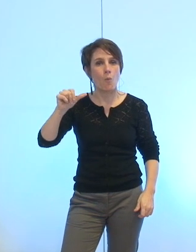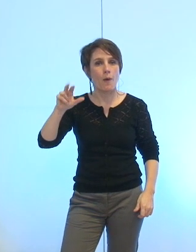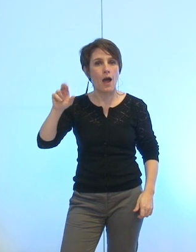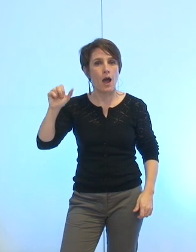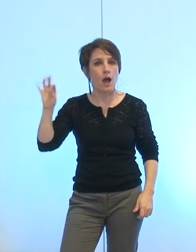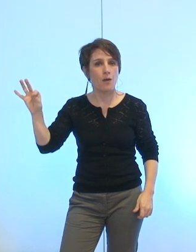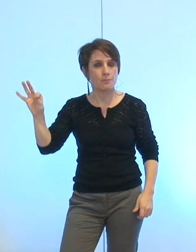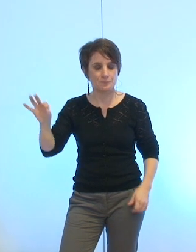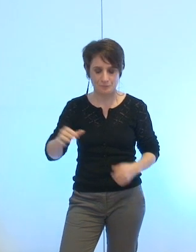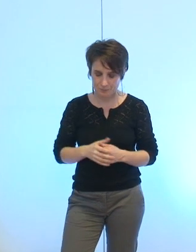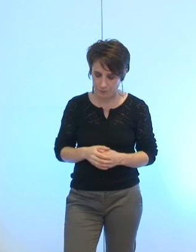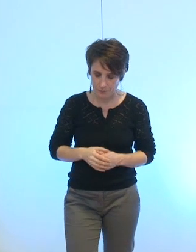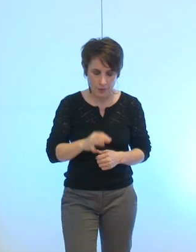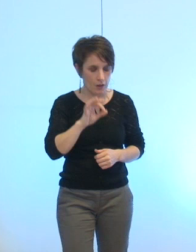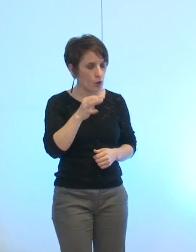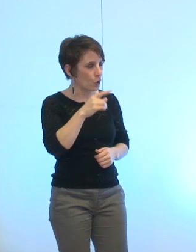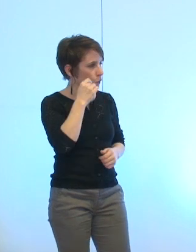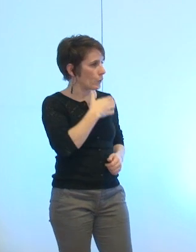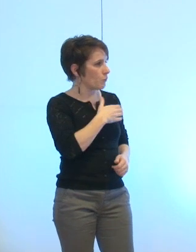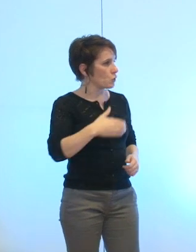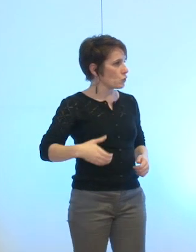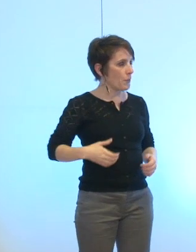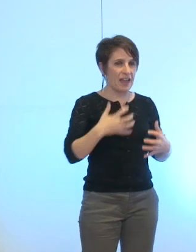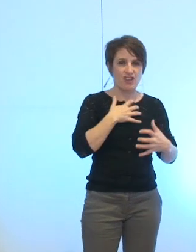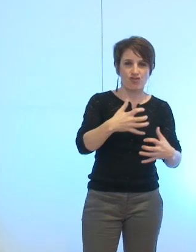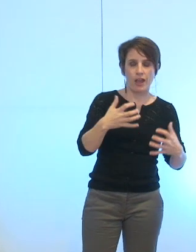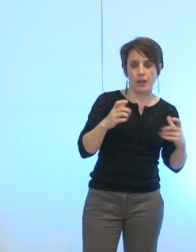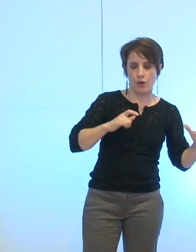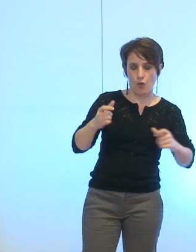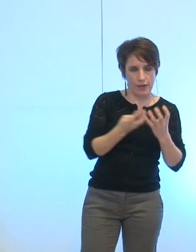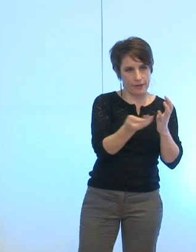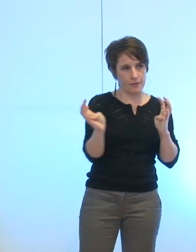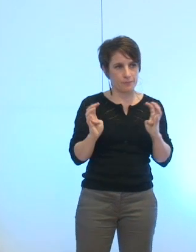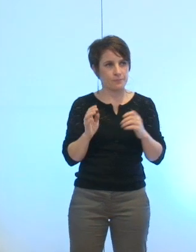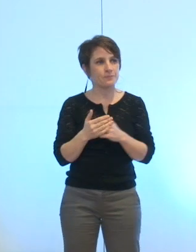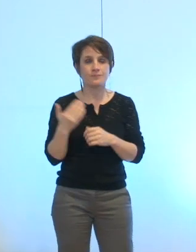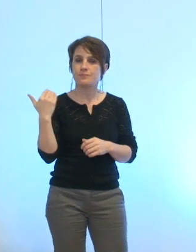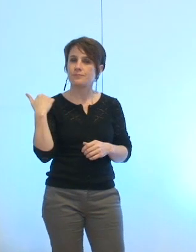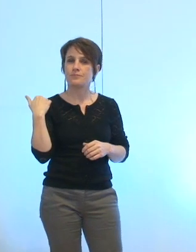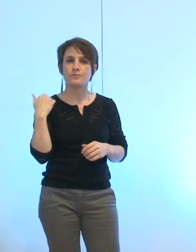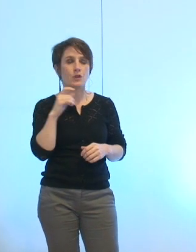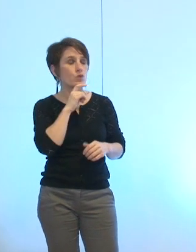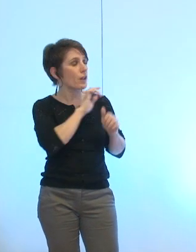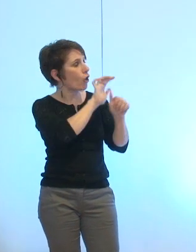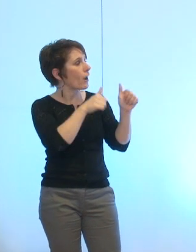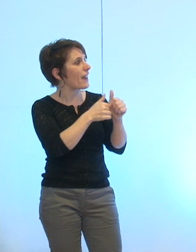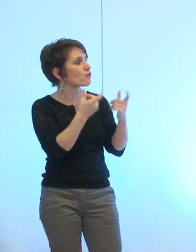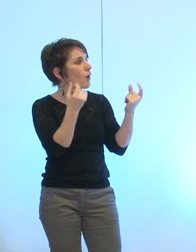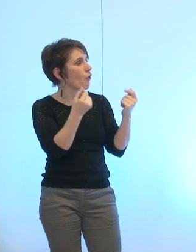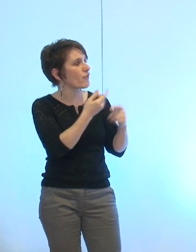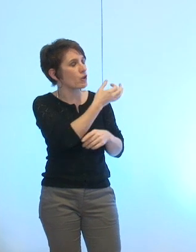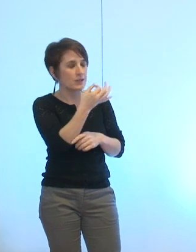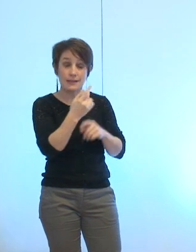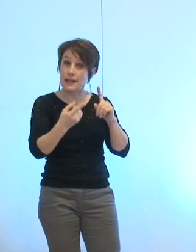oui monsieur le Maire mes chers collègues vous l'avez rappelé Monsieur le Maire Monsieur l'adjoint aux finances en ouverture de nos débats quand on sait d'où on vient